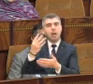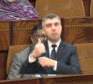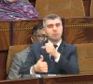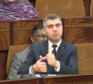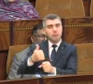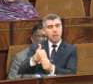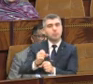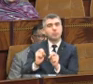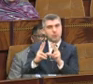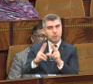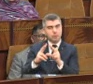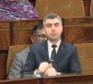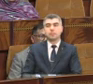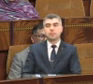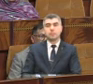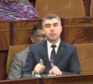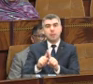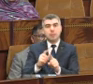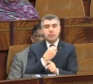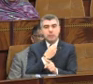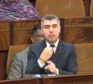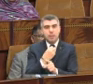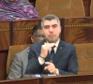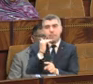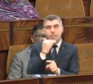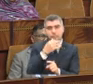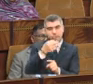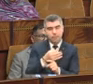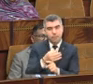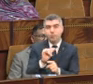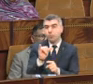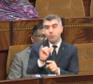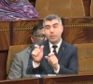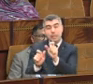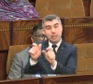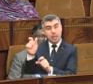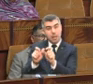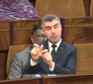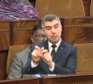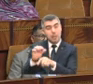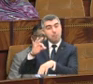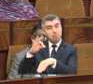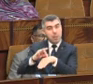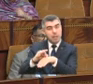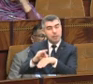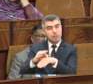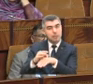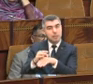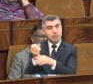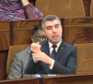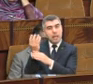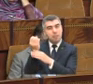الصحة سيد الوزير كتعمق في الحالات المستعجلة، ومن ما كيلقاش المواطن المريض سيارة الإسعاف